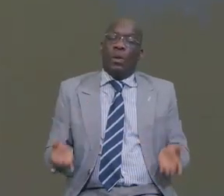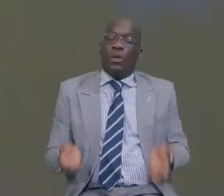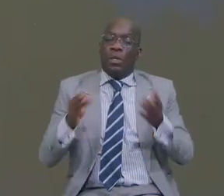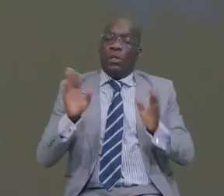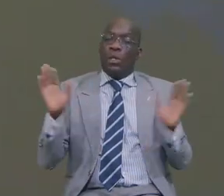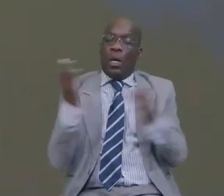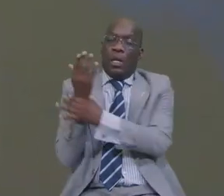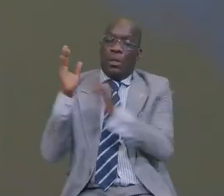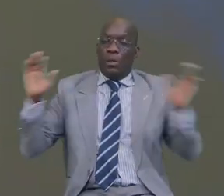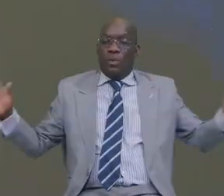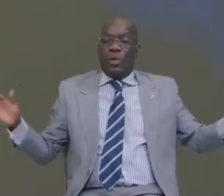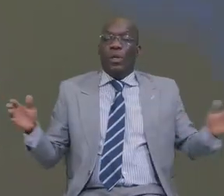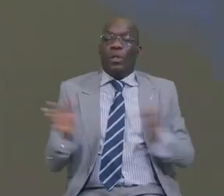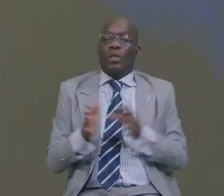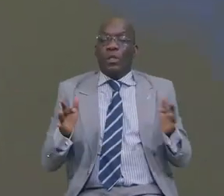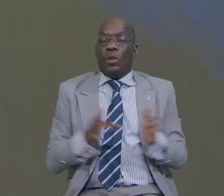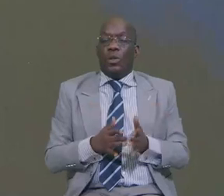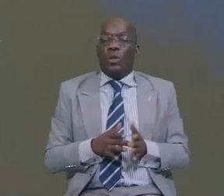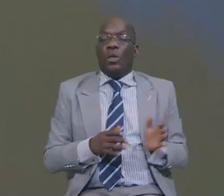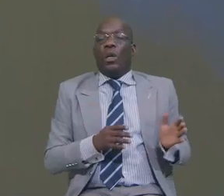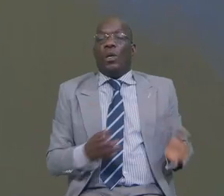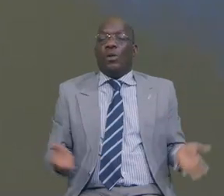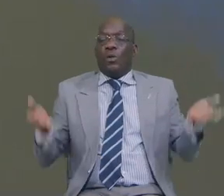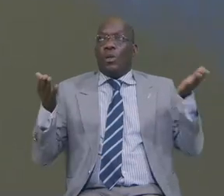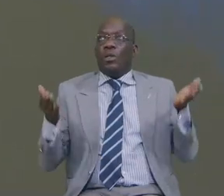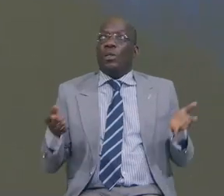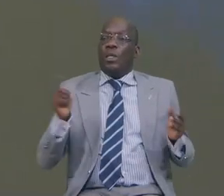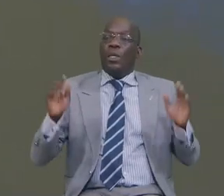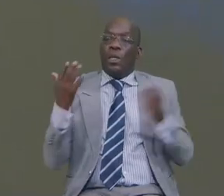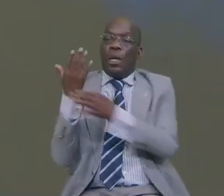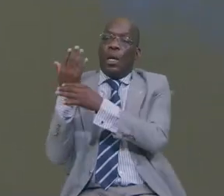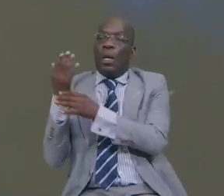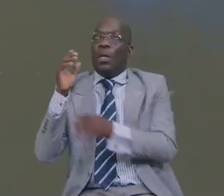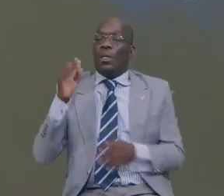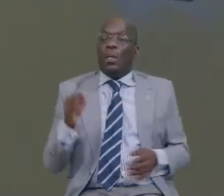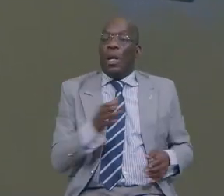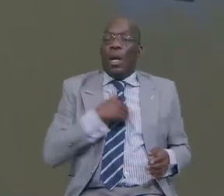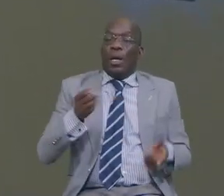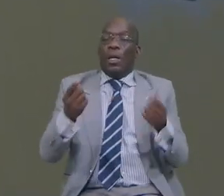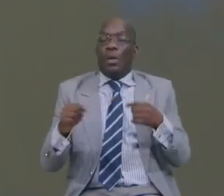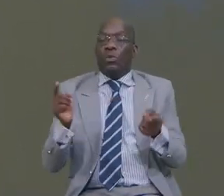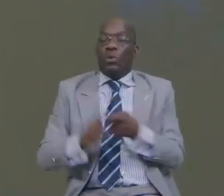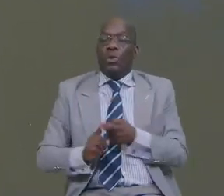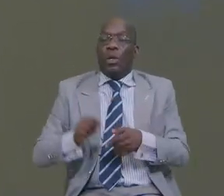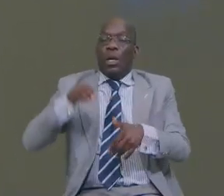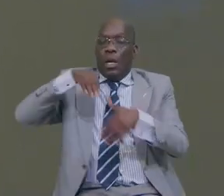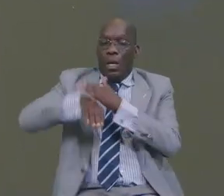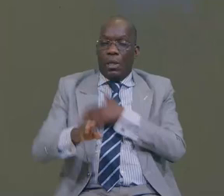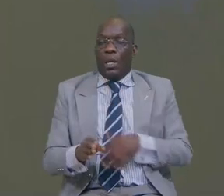aussi a étendu les mains comme ça, et est venu, et est entré en